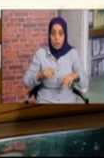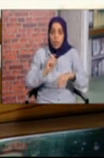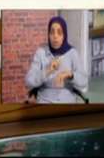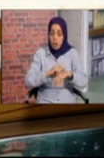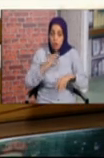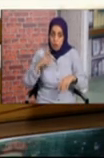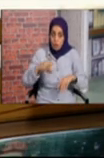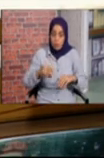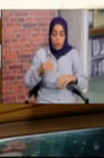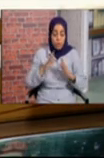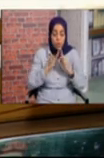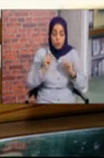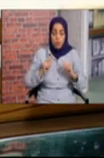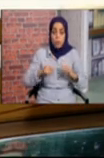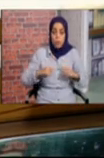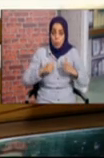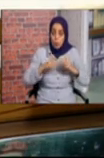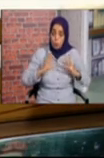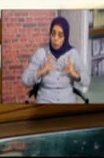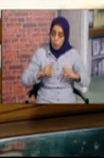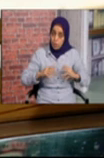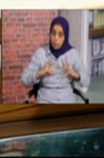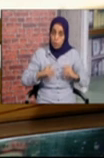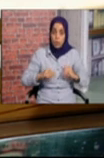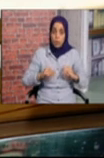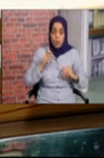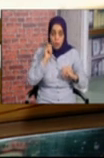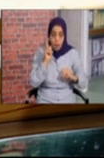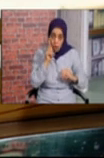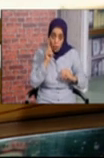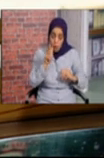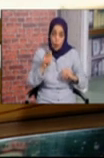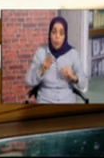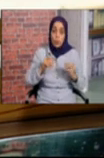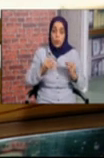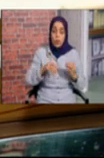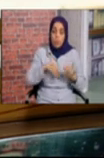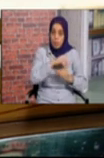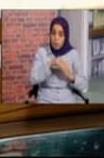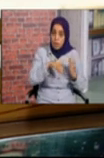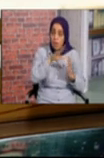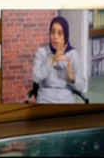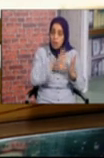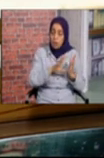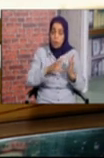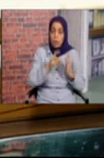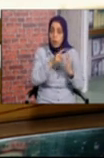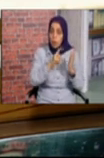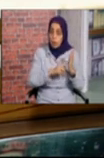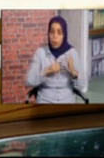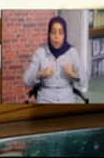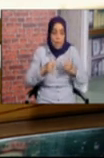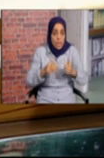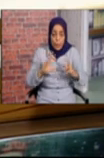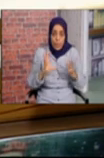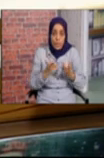الاقتصاد المصري من خلال تطويره، ما كانت سواء المنظومه الجمركيه وكمان المنظومه الضريبيه، الى اي مدى شايفه انه